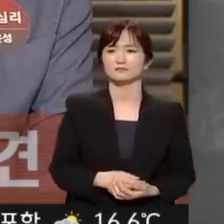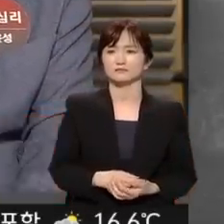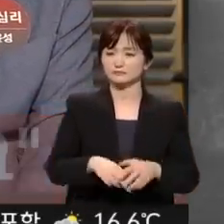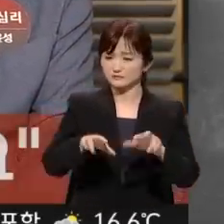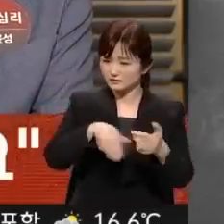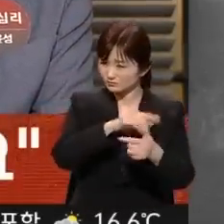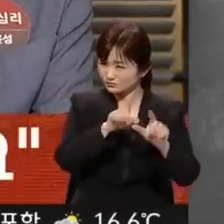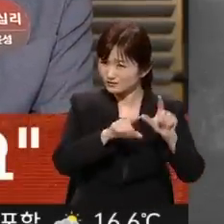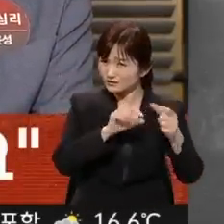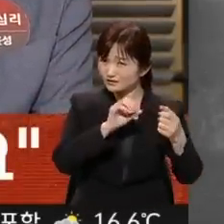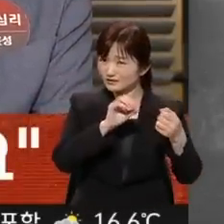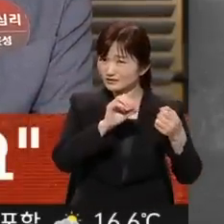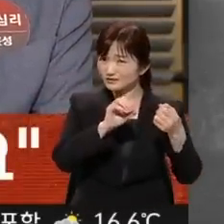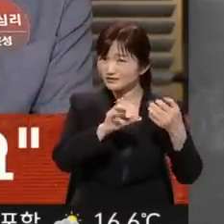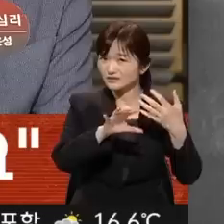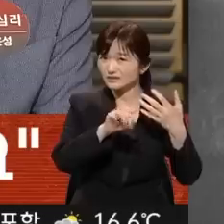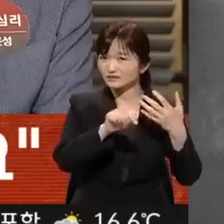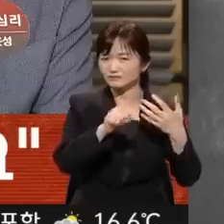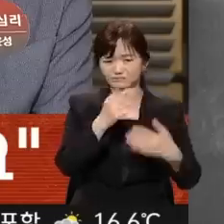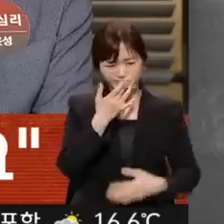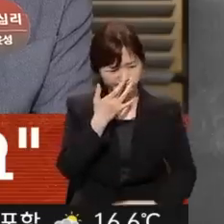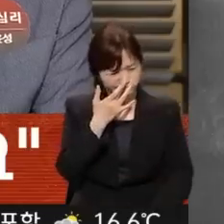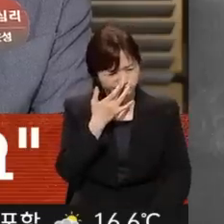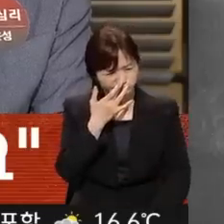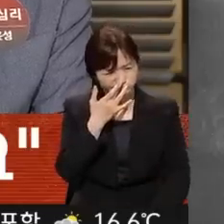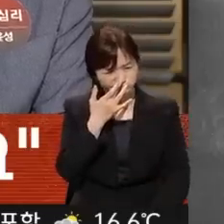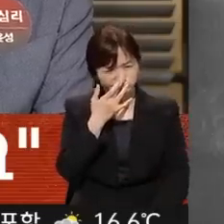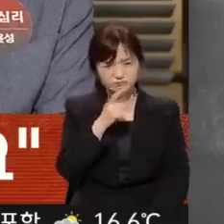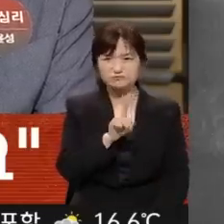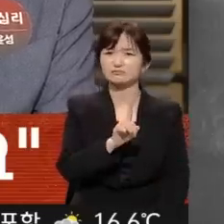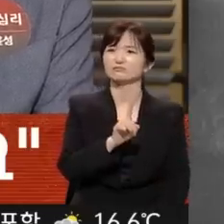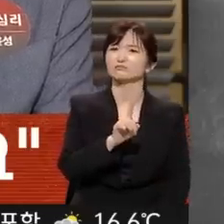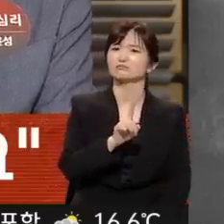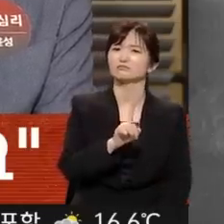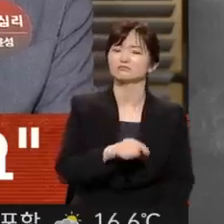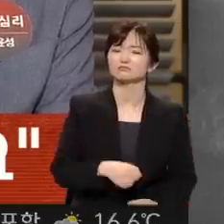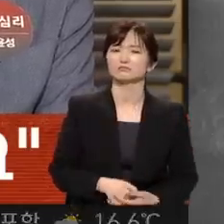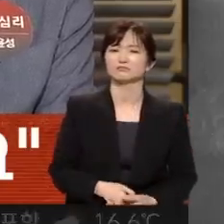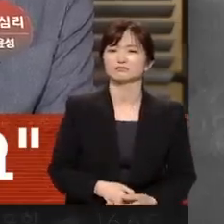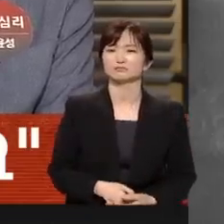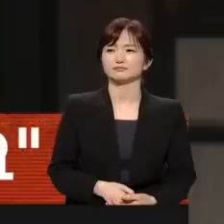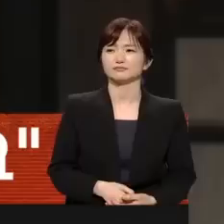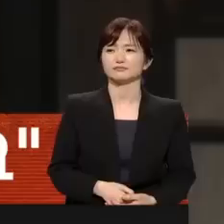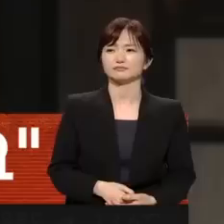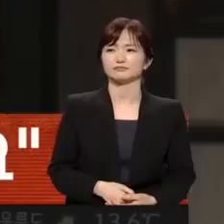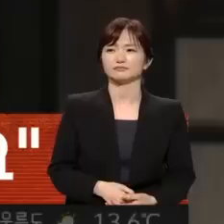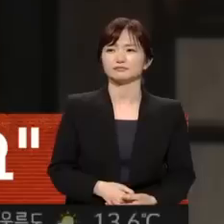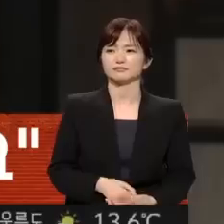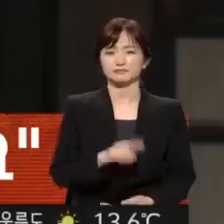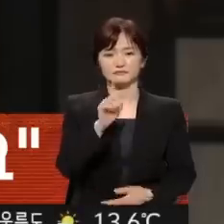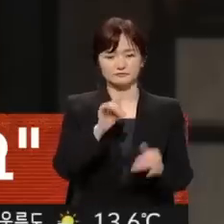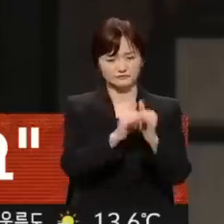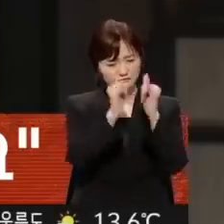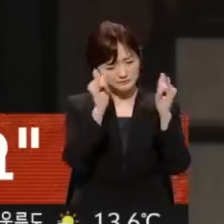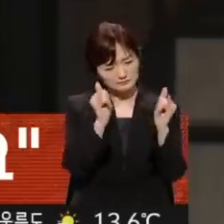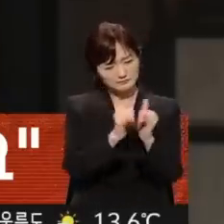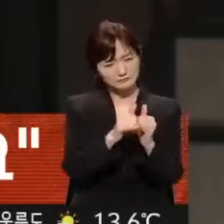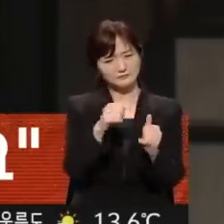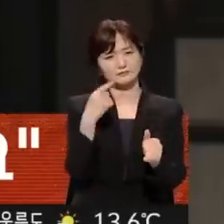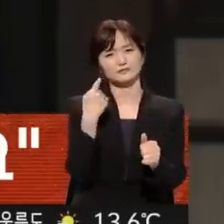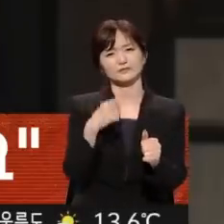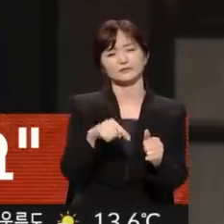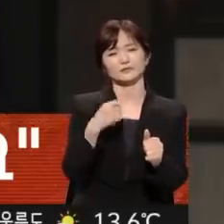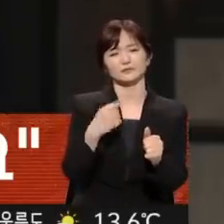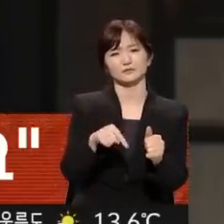저런 얘기를 한다는 게 이해가 되세요, 저게? 뭔가 예? 또 사회에 대해서 뭐 교훈을 좀 주고 싶어하는 그런